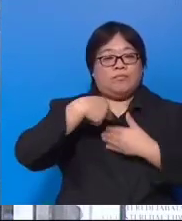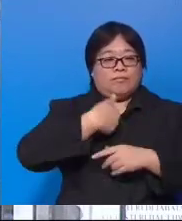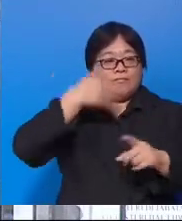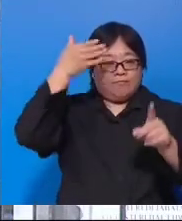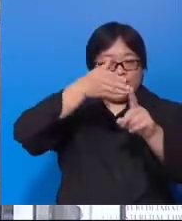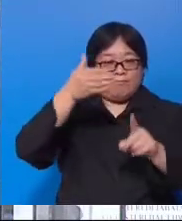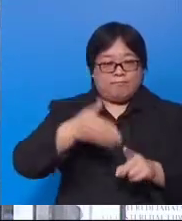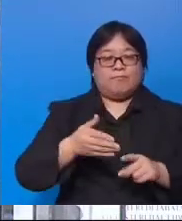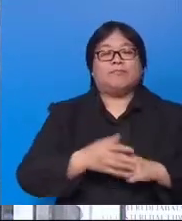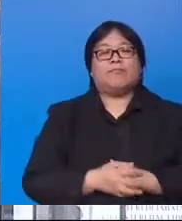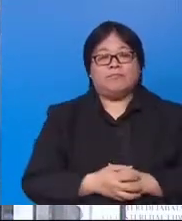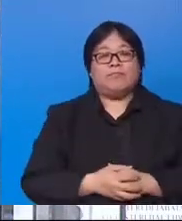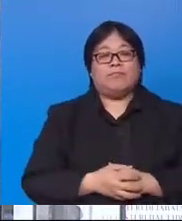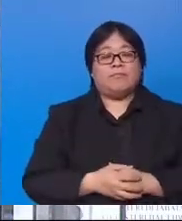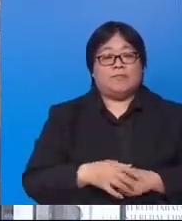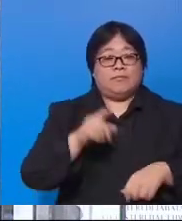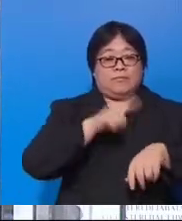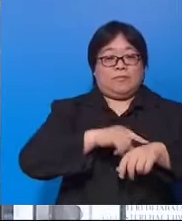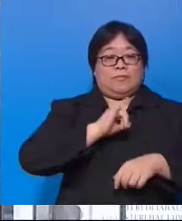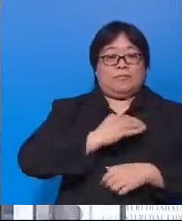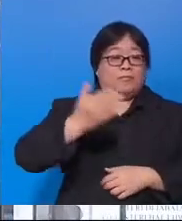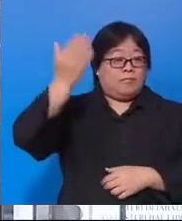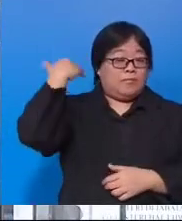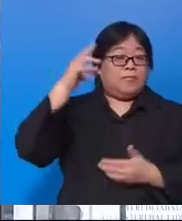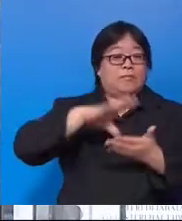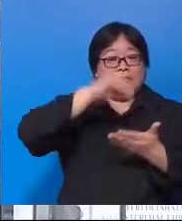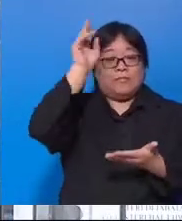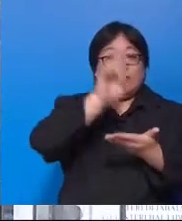tekankan, Rakan Muda Day Out, yang mana zaman saya mahasiswa dulu,